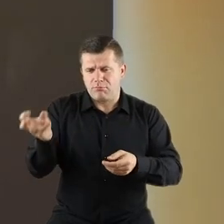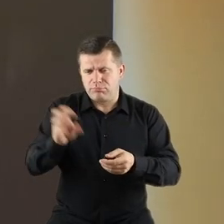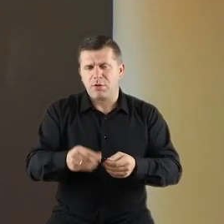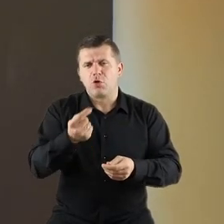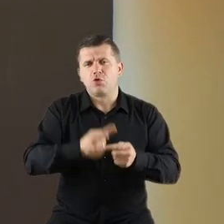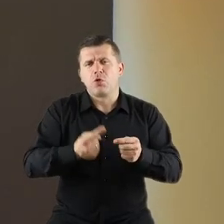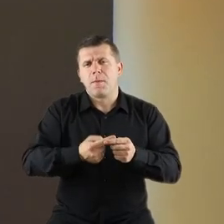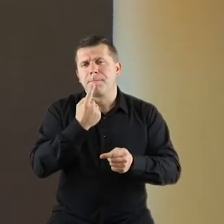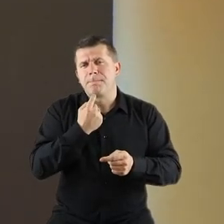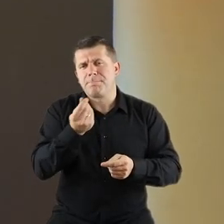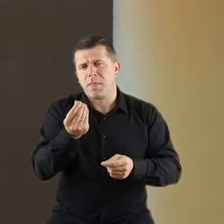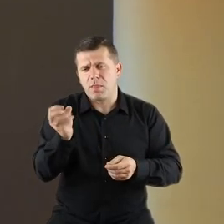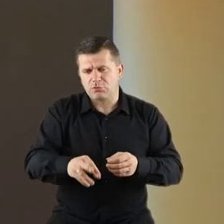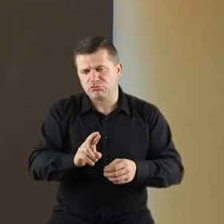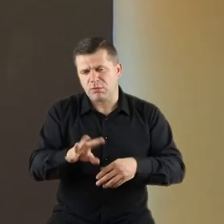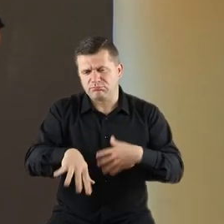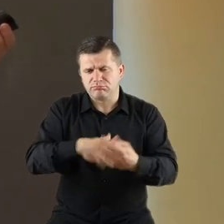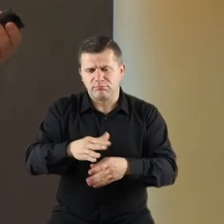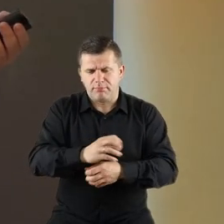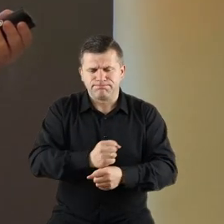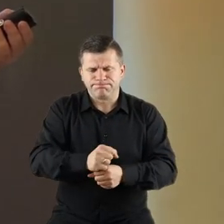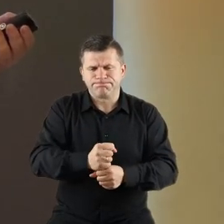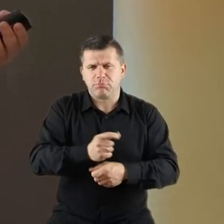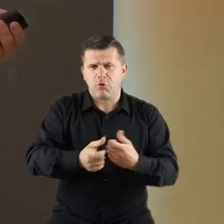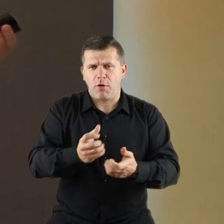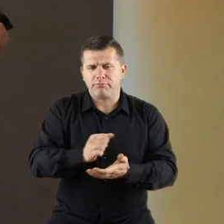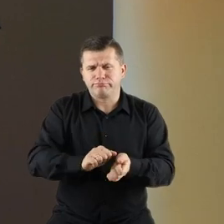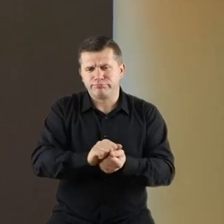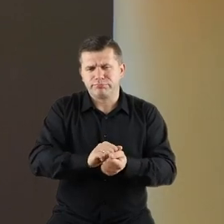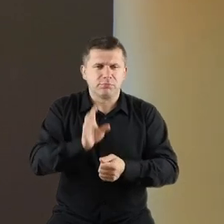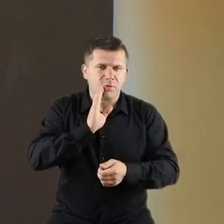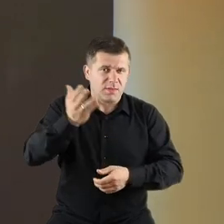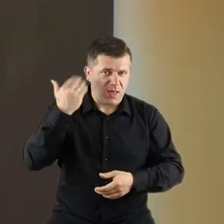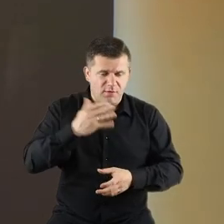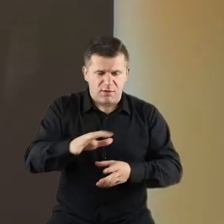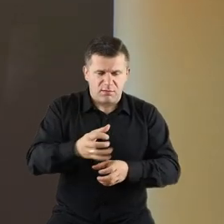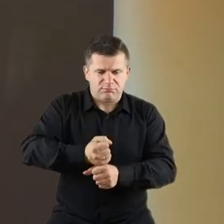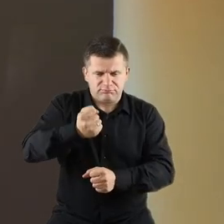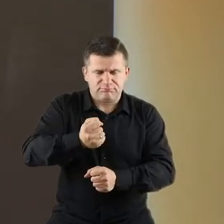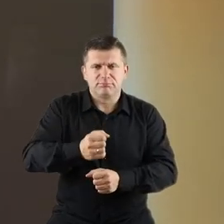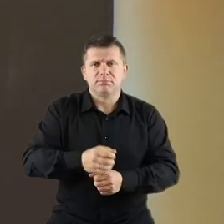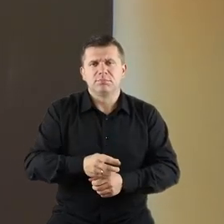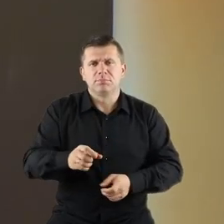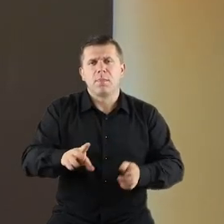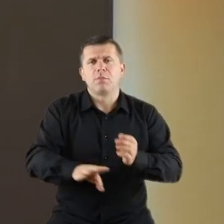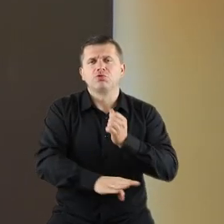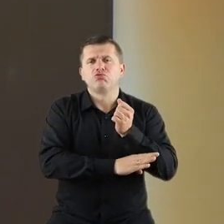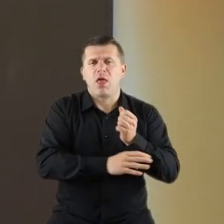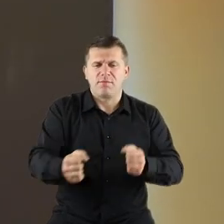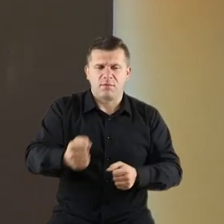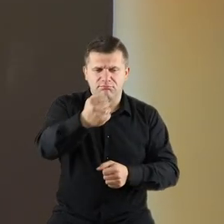jakąś tam jeszcze rzecz no i takie zawiniątko się robiło jak to dawniej za wiązało się wyniosło się tam pod drzewo